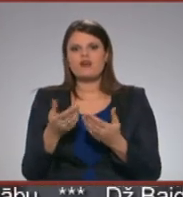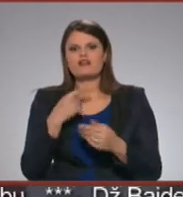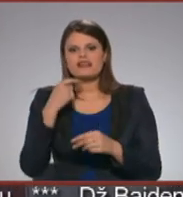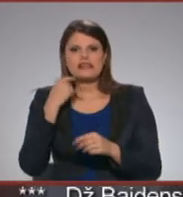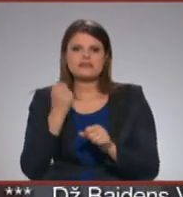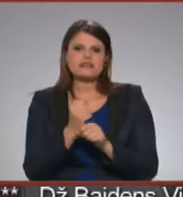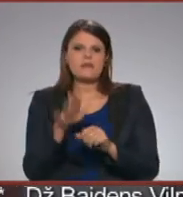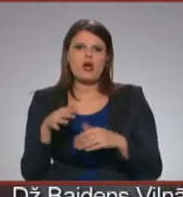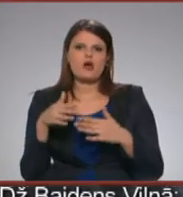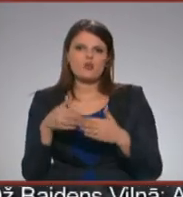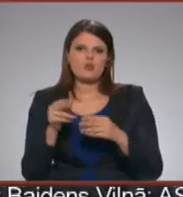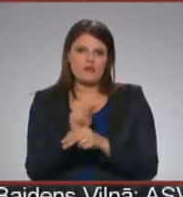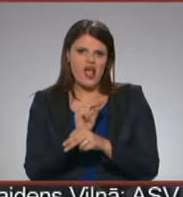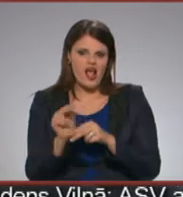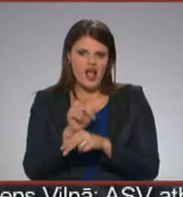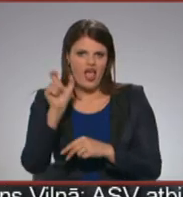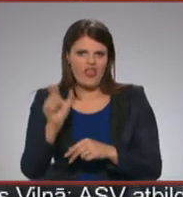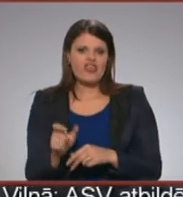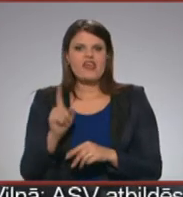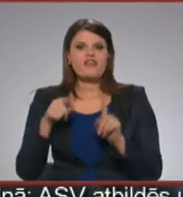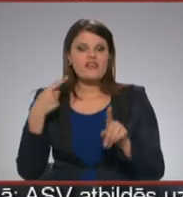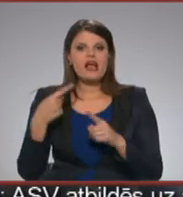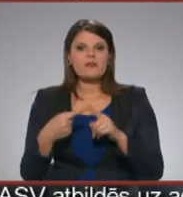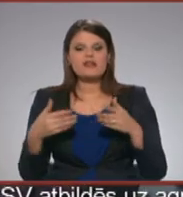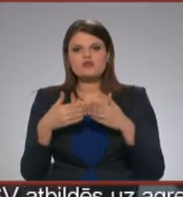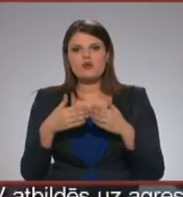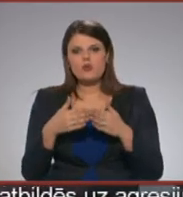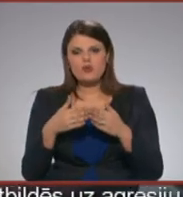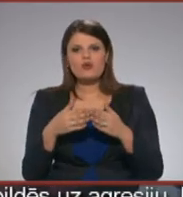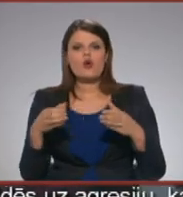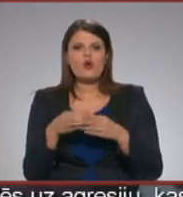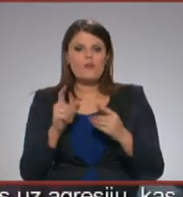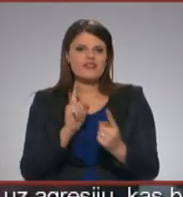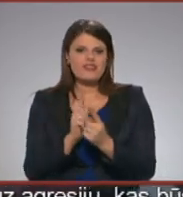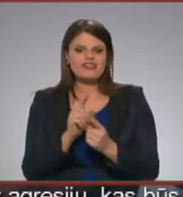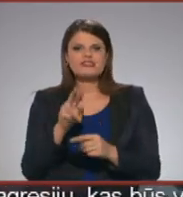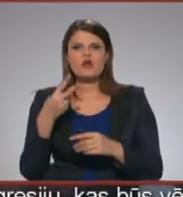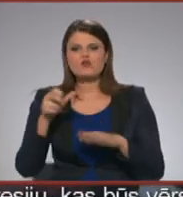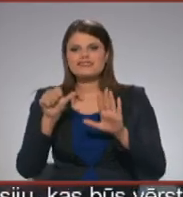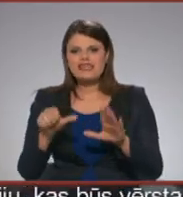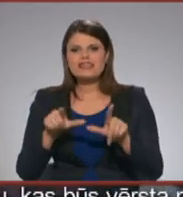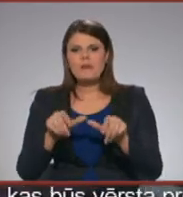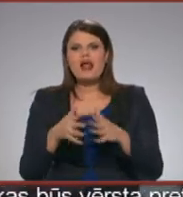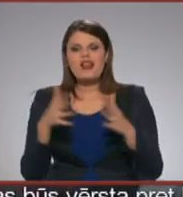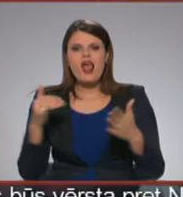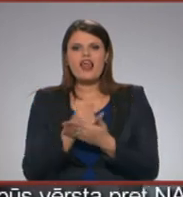Mehāniķi. Mehāniķi, jā. Nākamreiz patruļkuģa komanda ar Viesītes iedzīvotājiem tiksies 26. Aprīlī